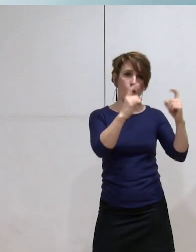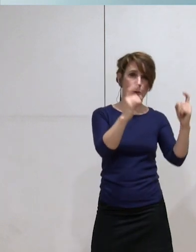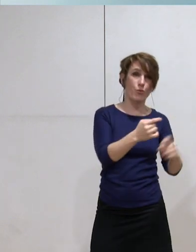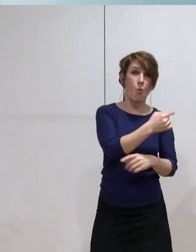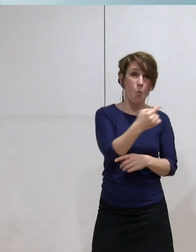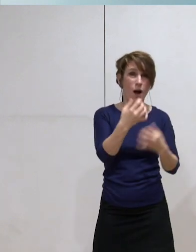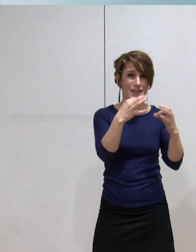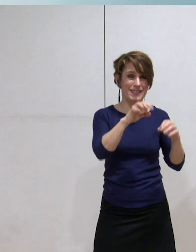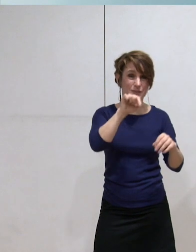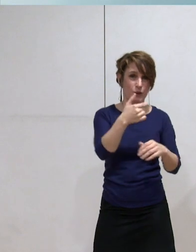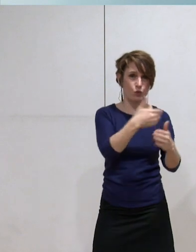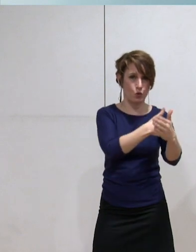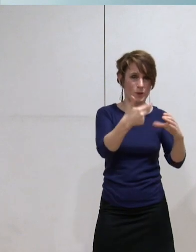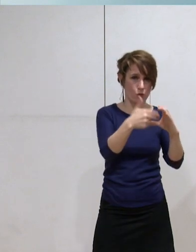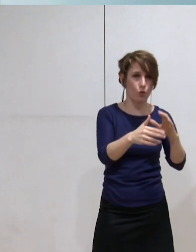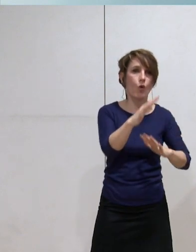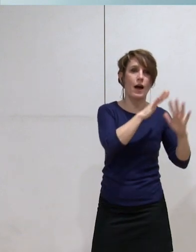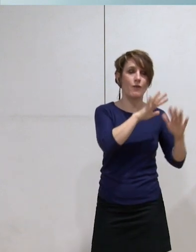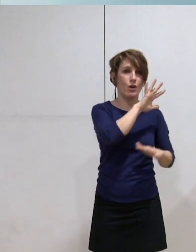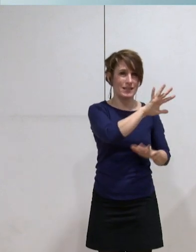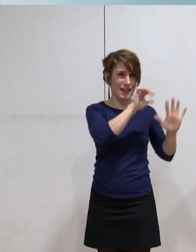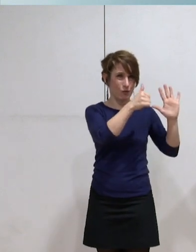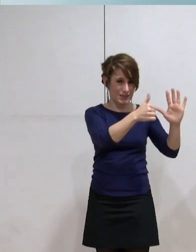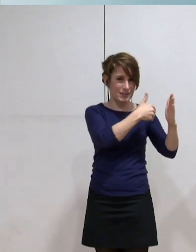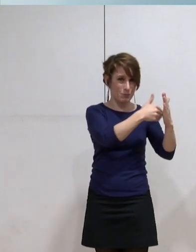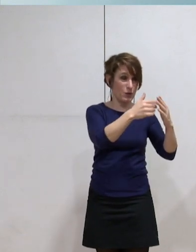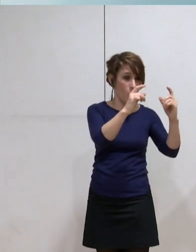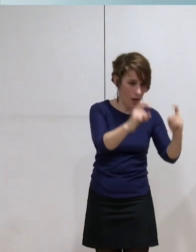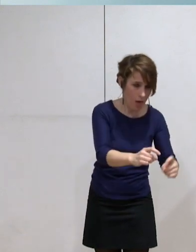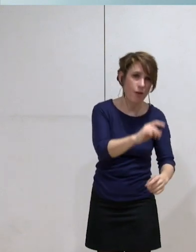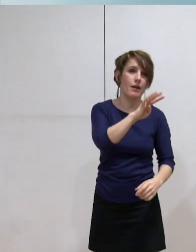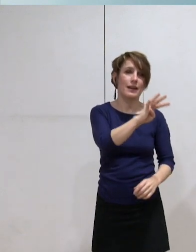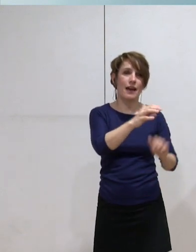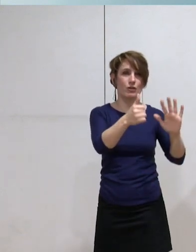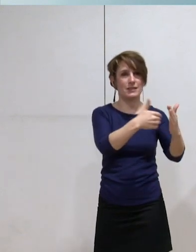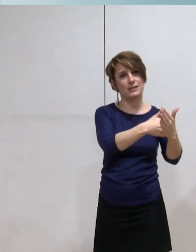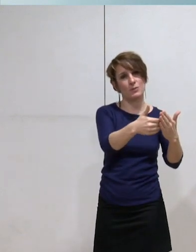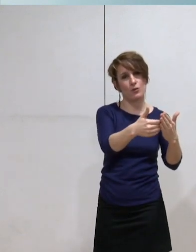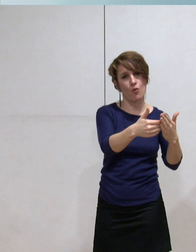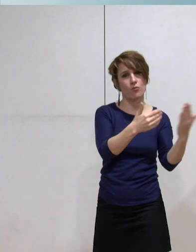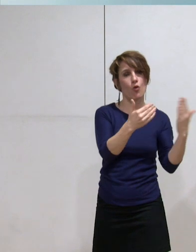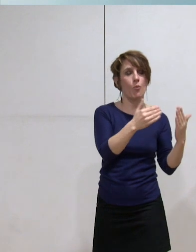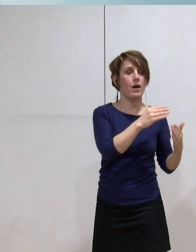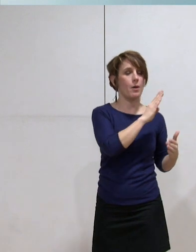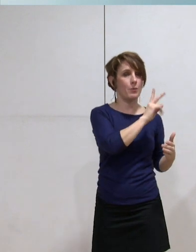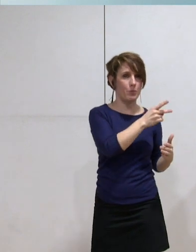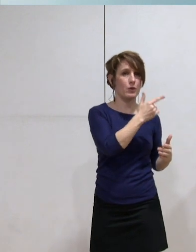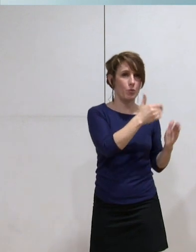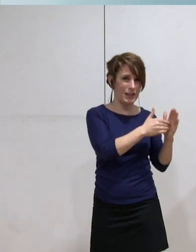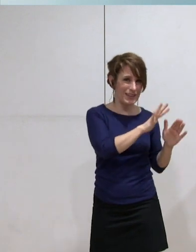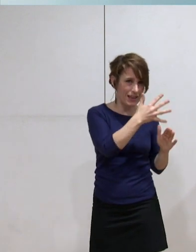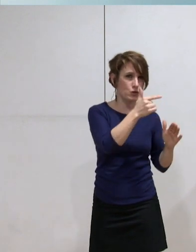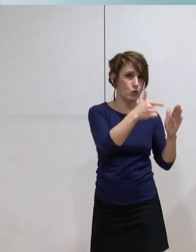millions d'euros passant de 56 millions à 46 millions entre le BP 2015 et le BP